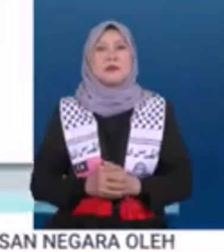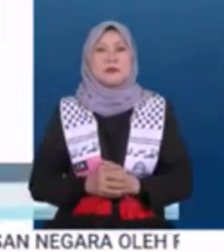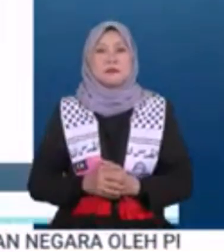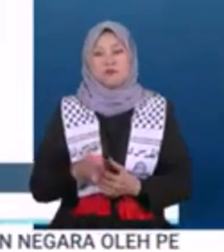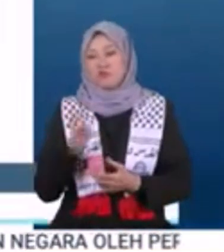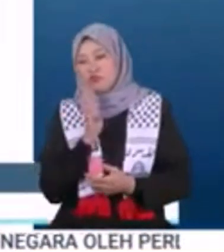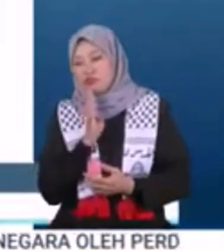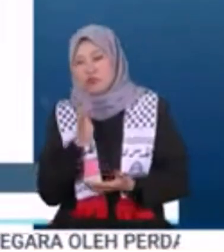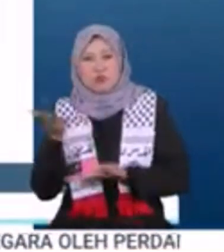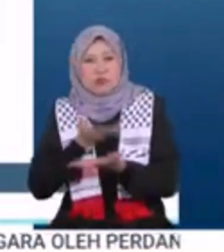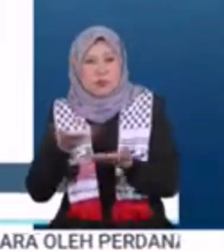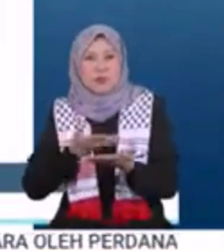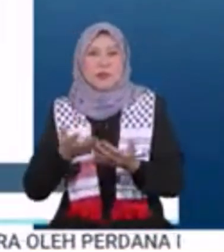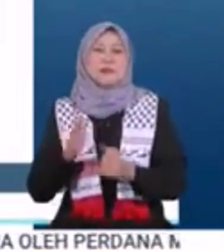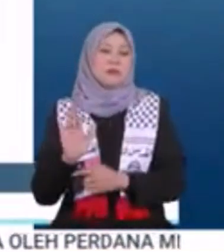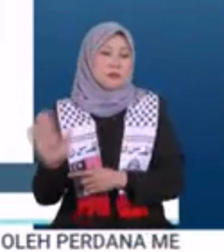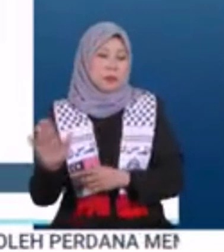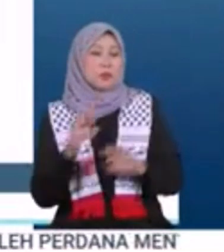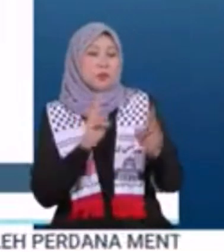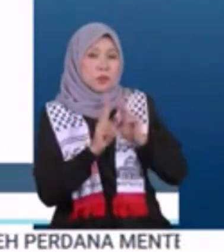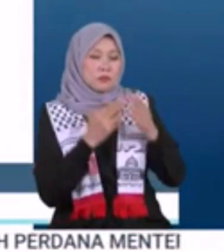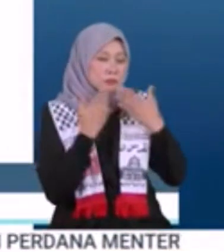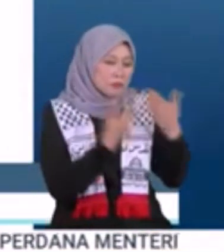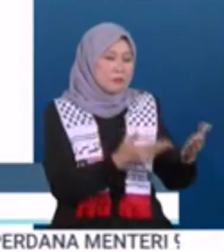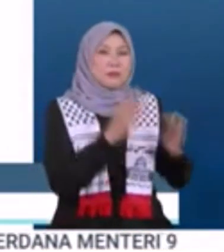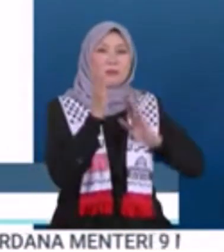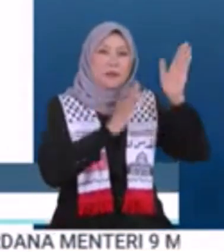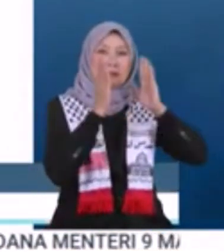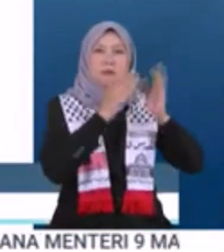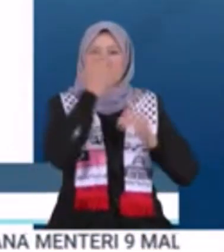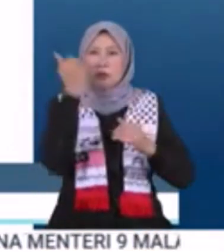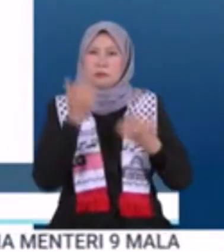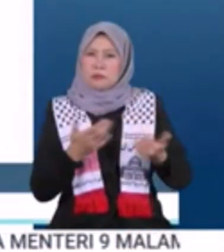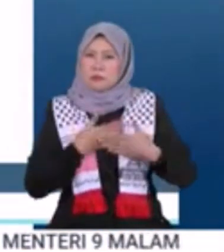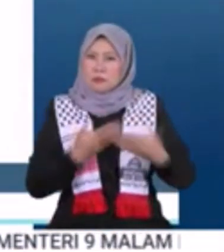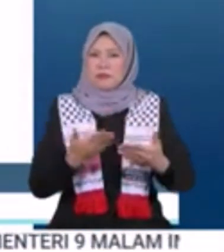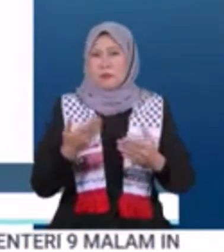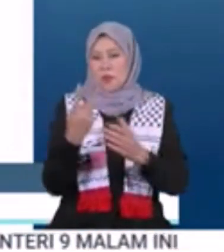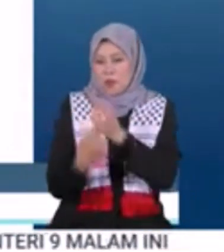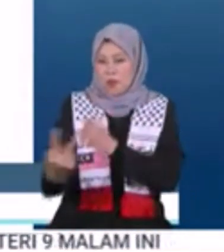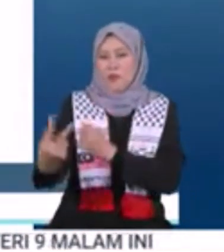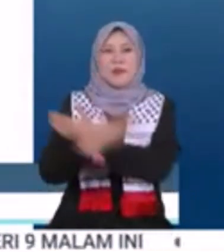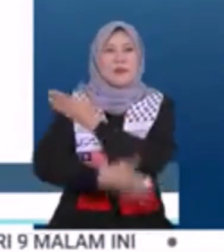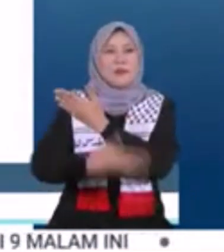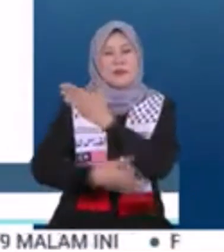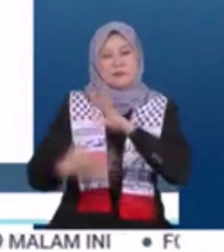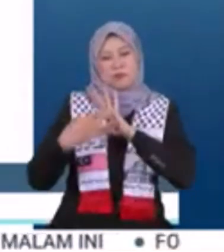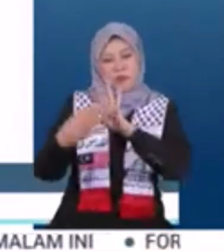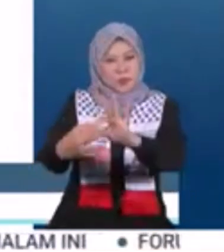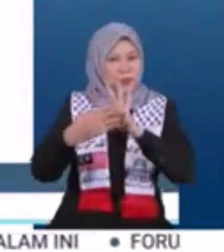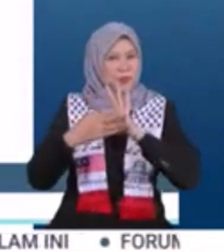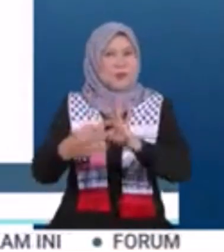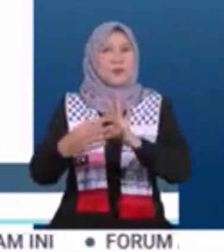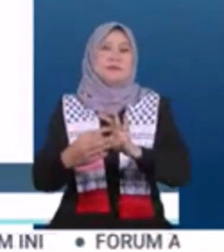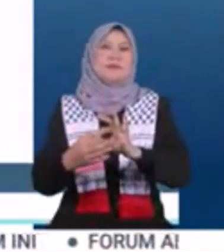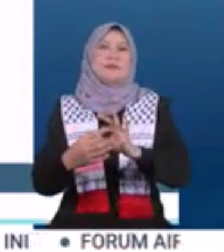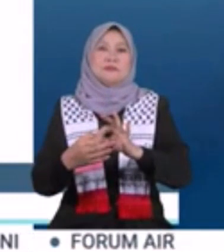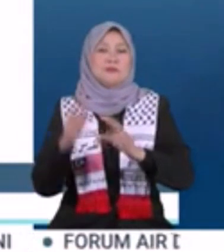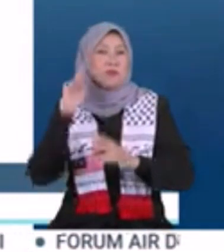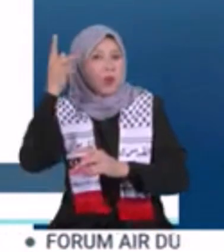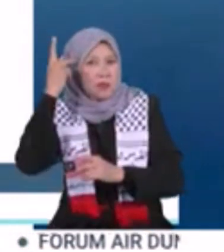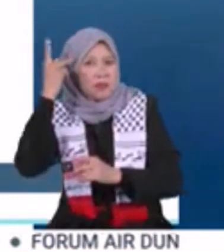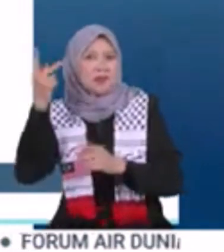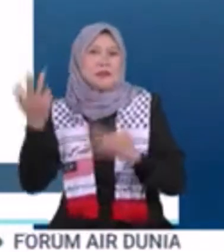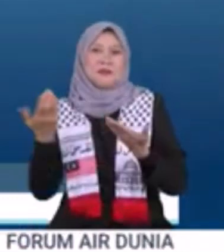Dalam perbualan tersebut, Mokhber merakamkan penghargaan kepada Malaysia serta menyifatkan kedua-dua negara adalah rakan strategik yang menyanjung hubungan